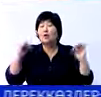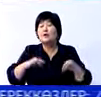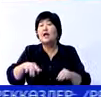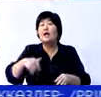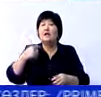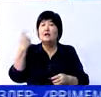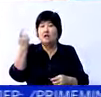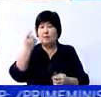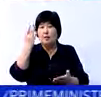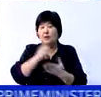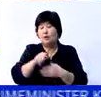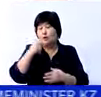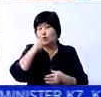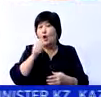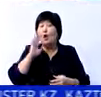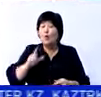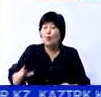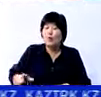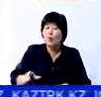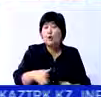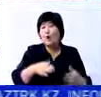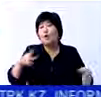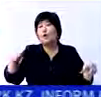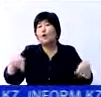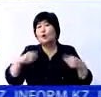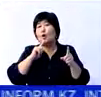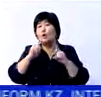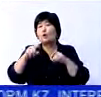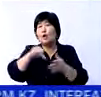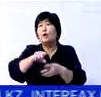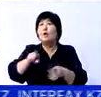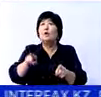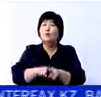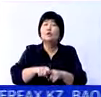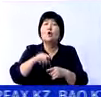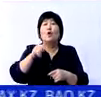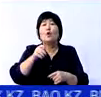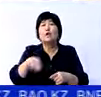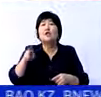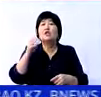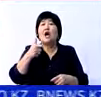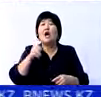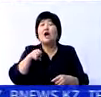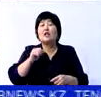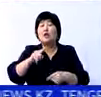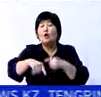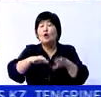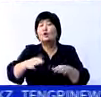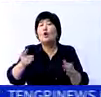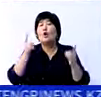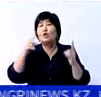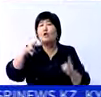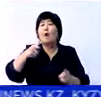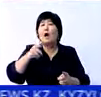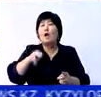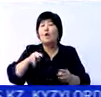алды. Яғни сол жылы өзен бойында үлкен құрылтай өтіп, ондағы жошы, үгедей, шағатайдың ұрпақтары ұлы Моңғол